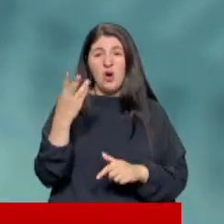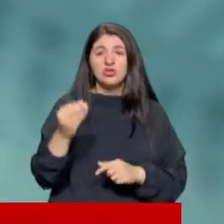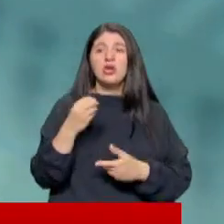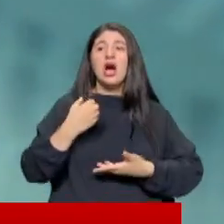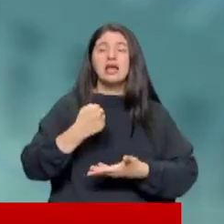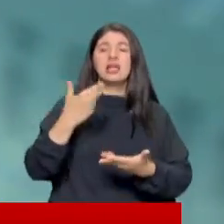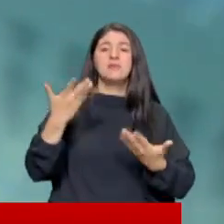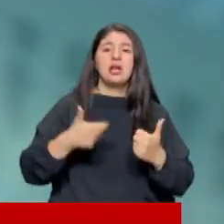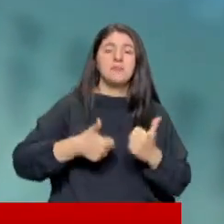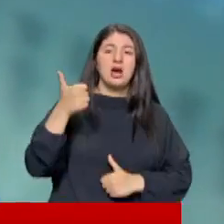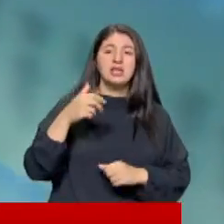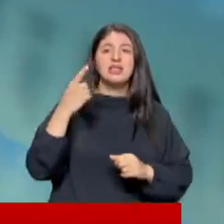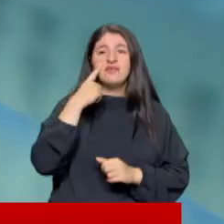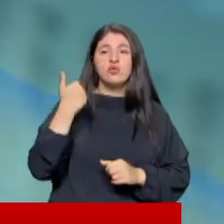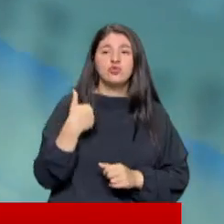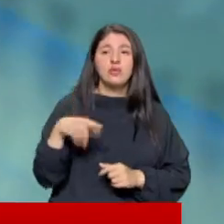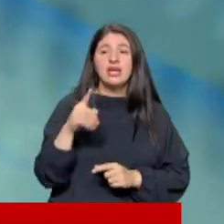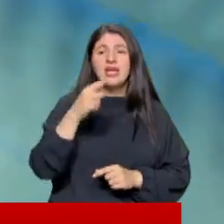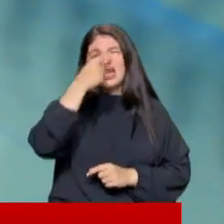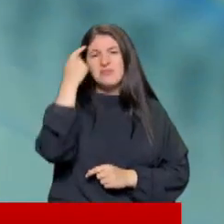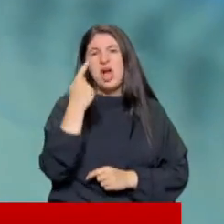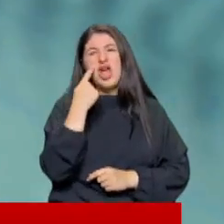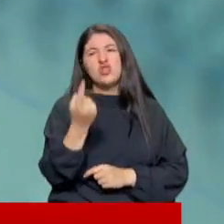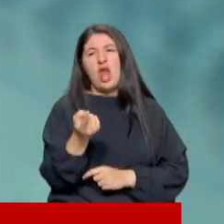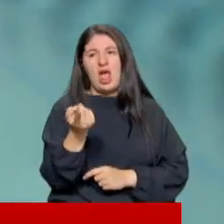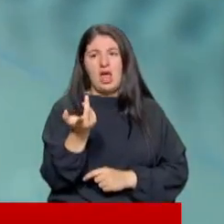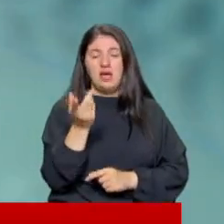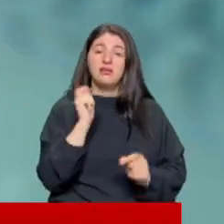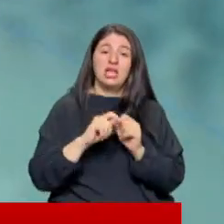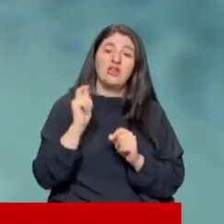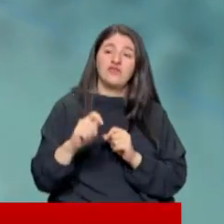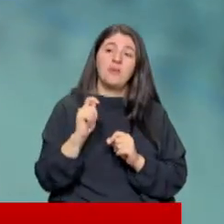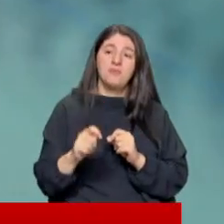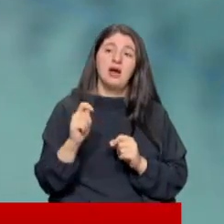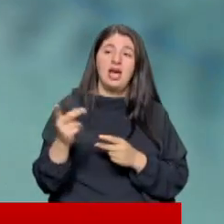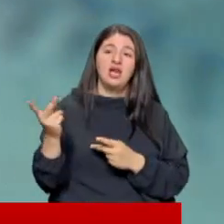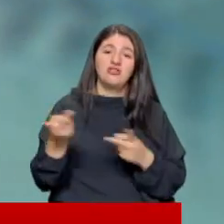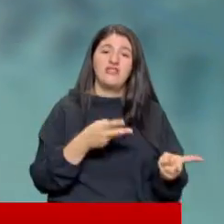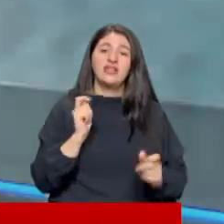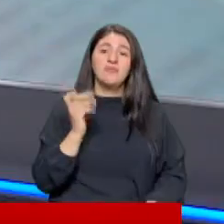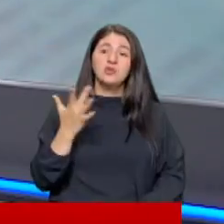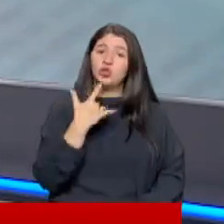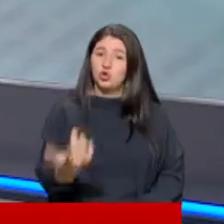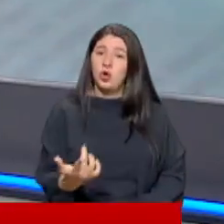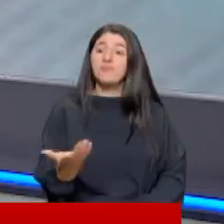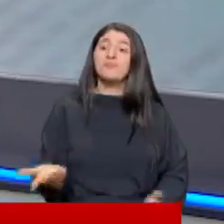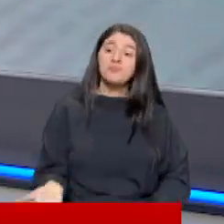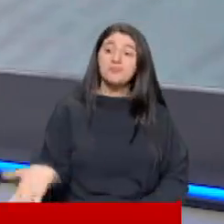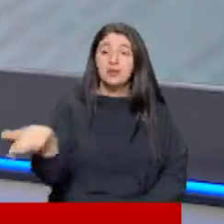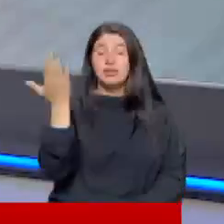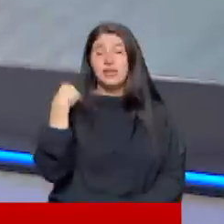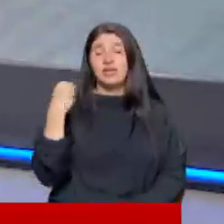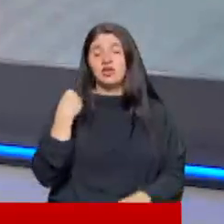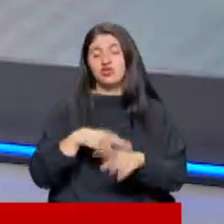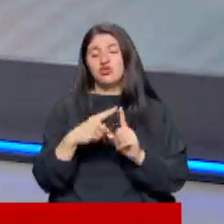Hazine ve Maliye Bakanı kamu kurumlarını imkan dahilinde tasarruf yapmaya çağırdı diyor. Hadi gelin Yeni